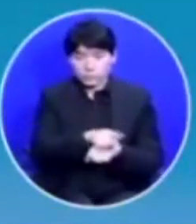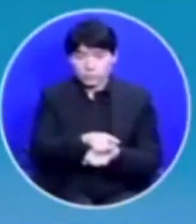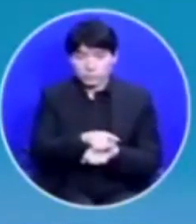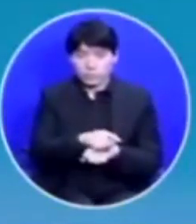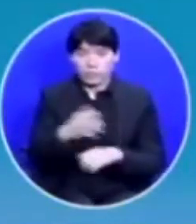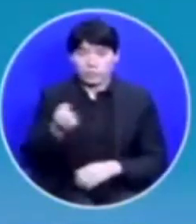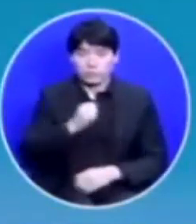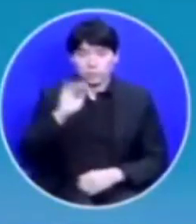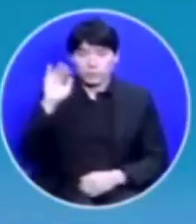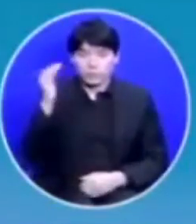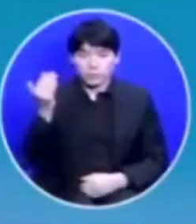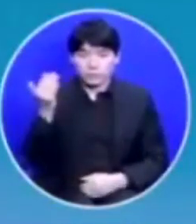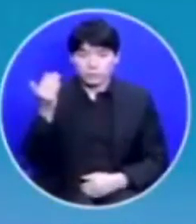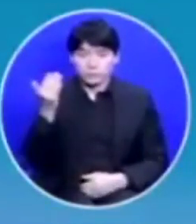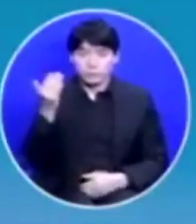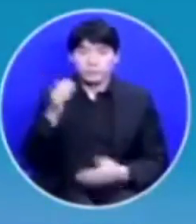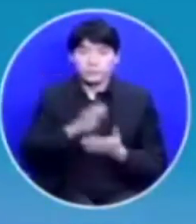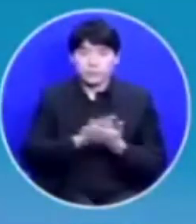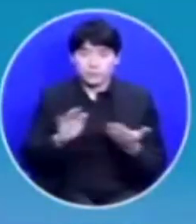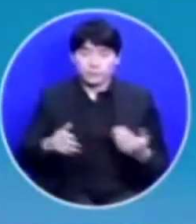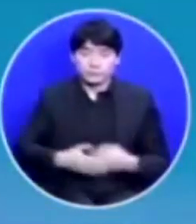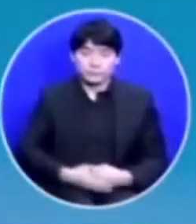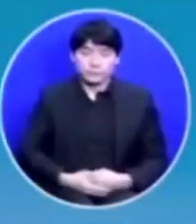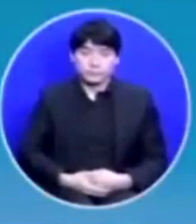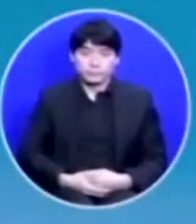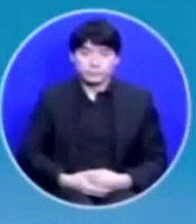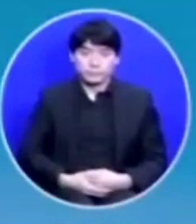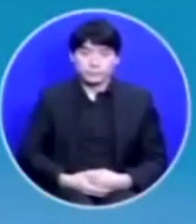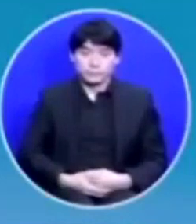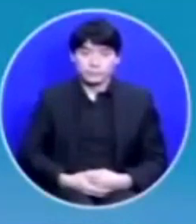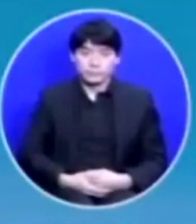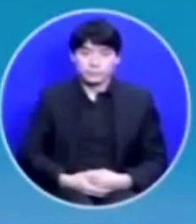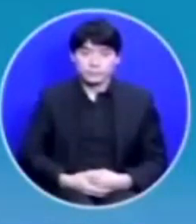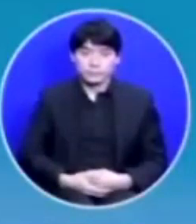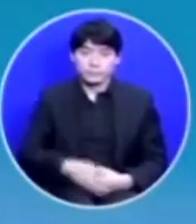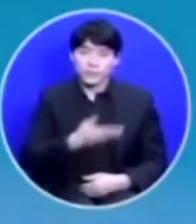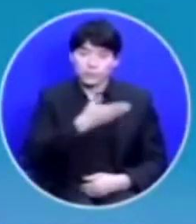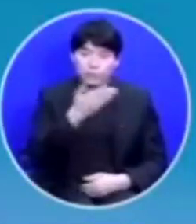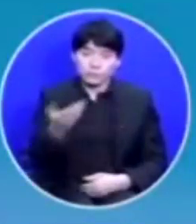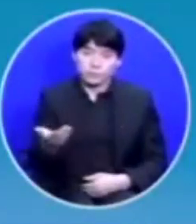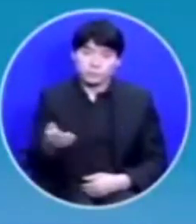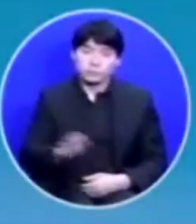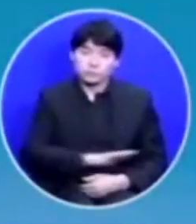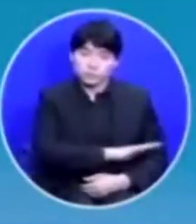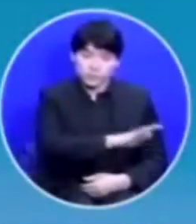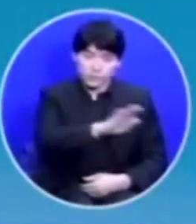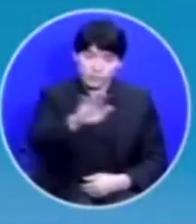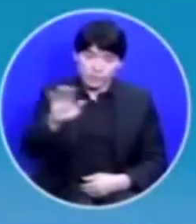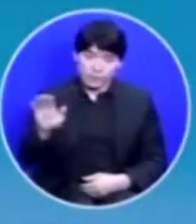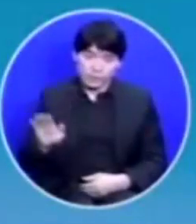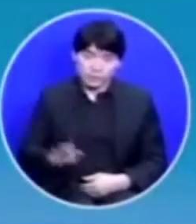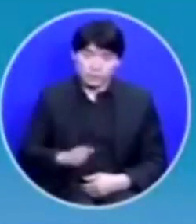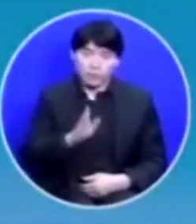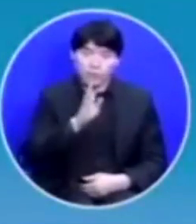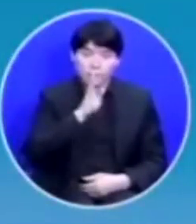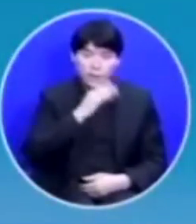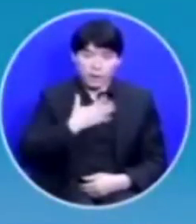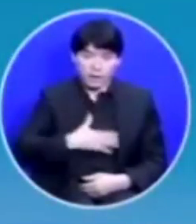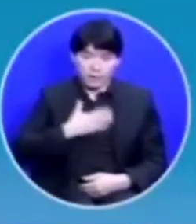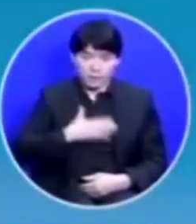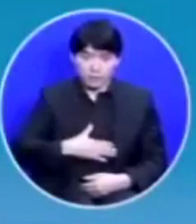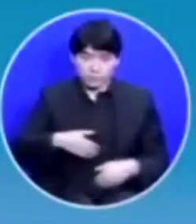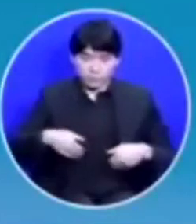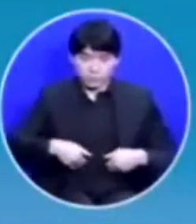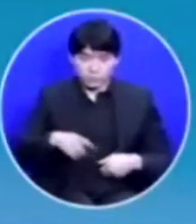그런 4 아이로 자라나게 됩니다 여러분 우리가 정말 알아야 할 것은